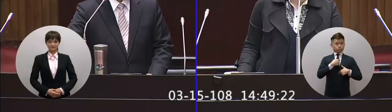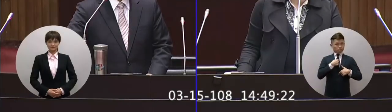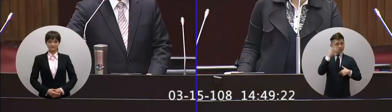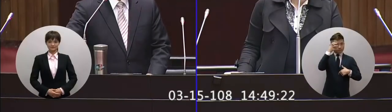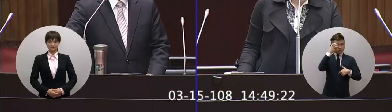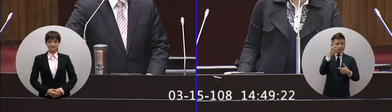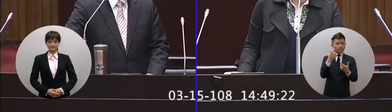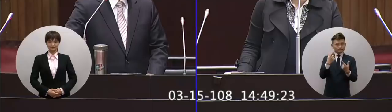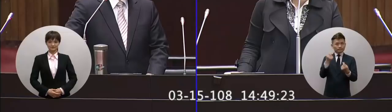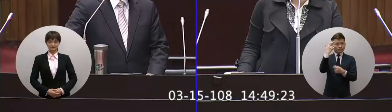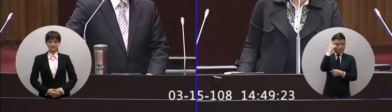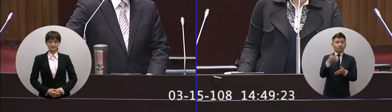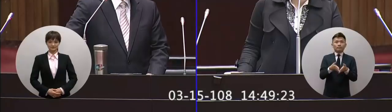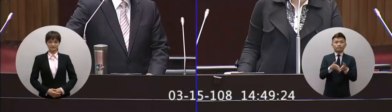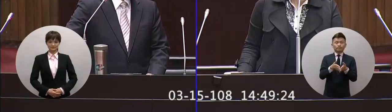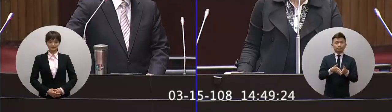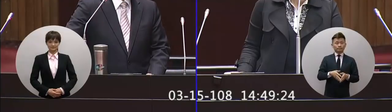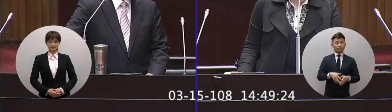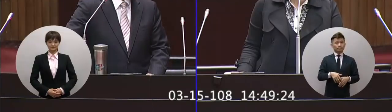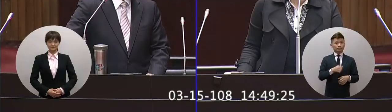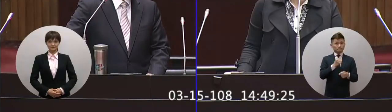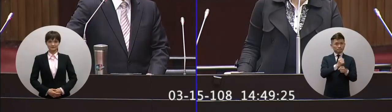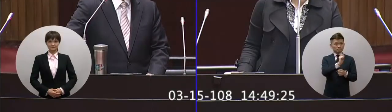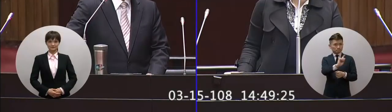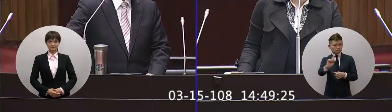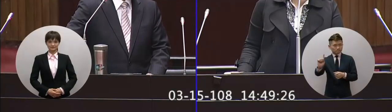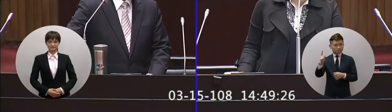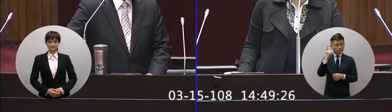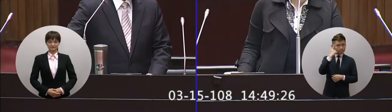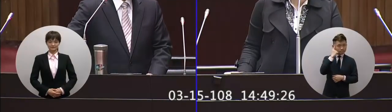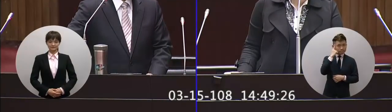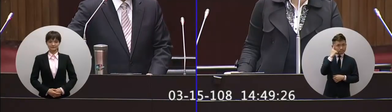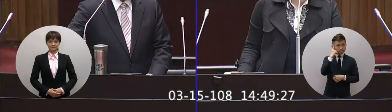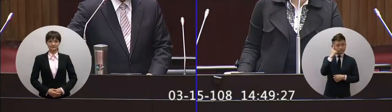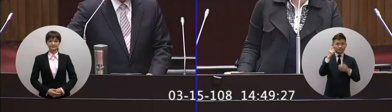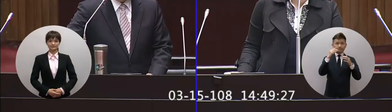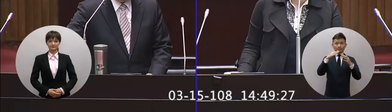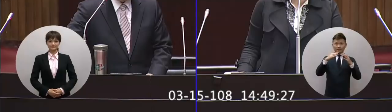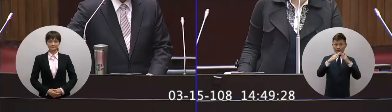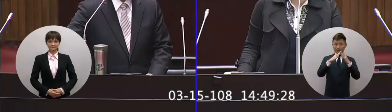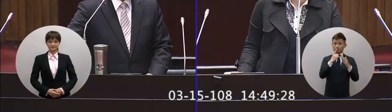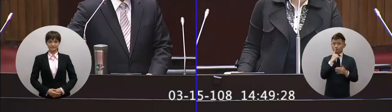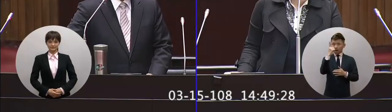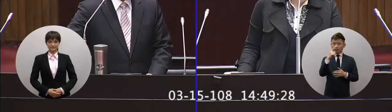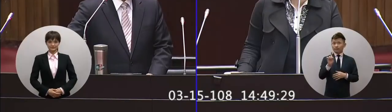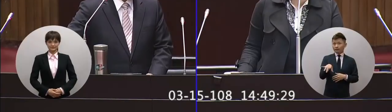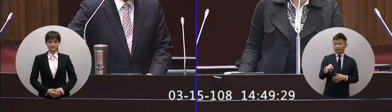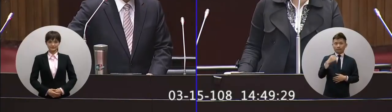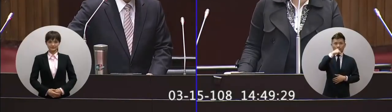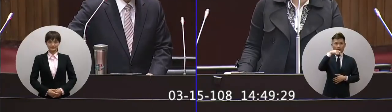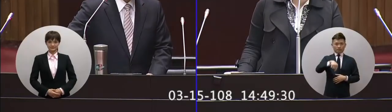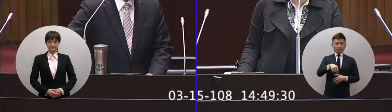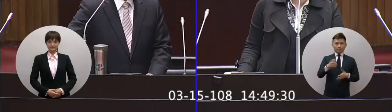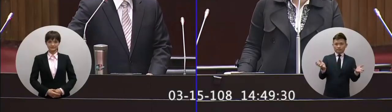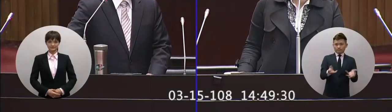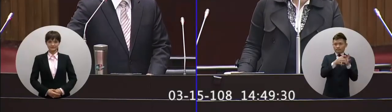一个岗位上我们都应该思考的是如何在我们唯一的家园台湾得以得到这个